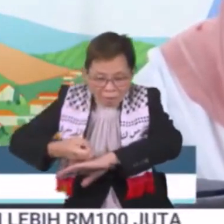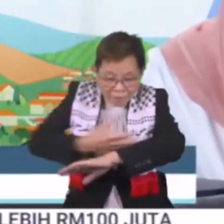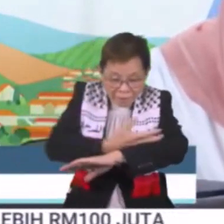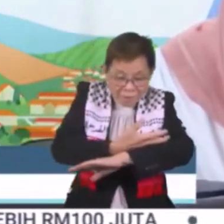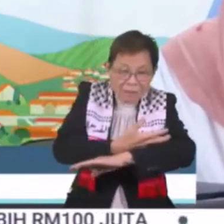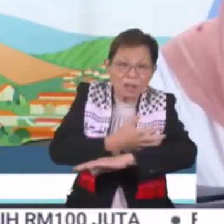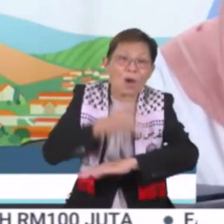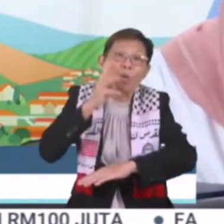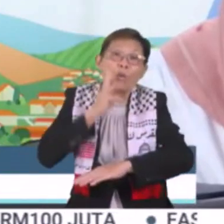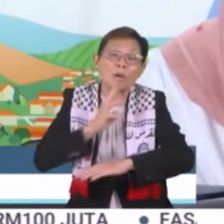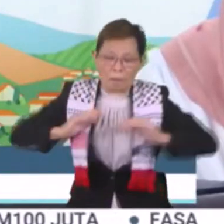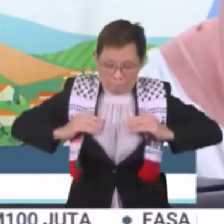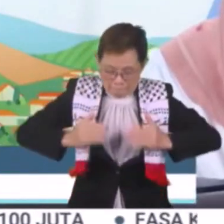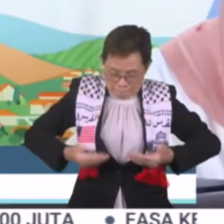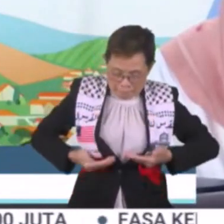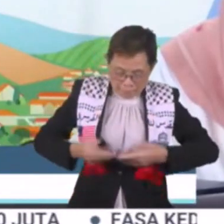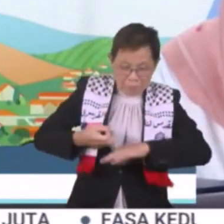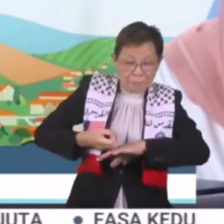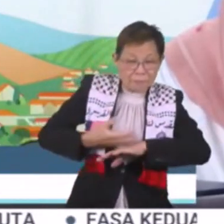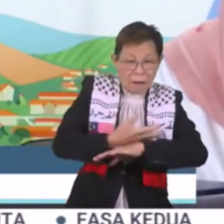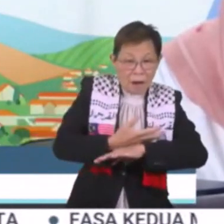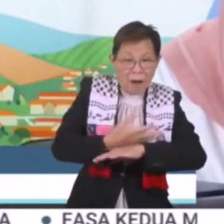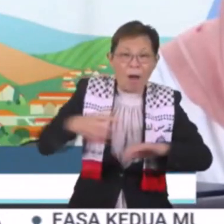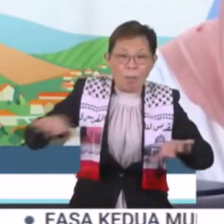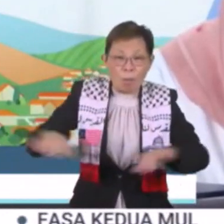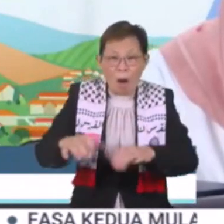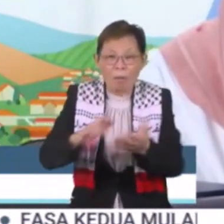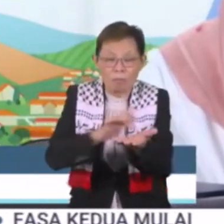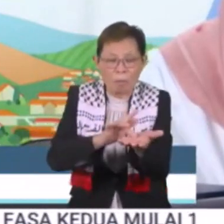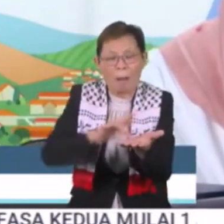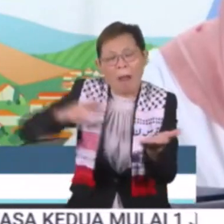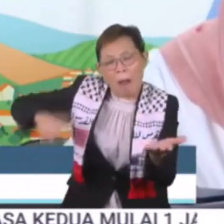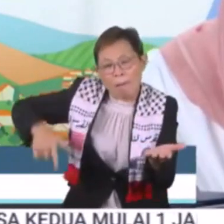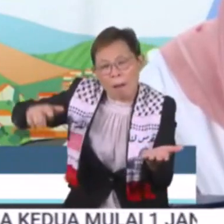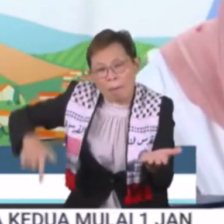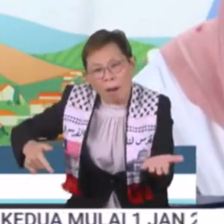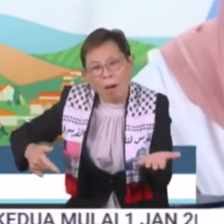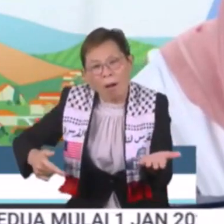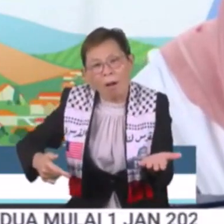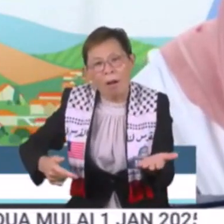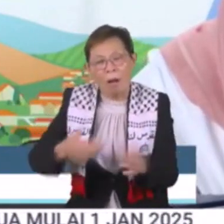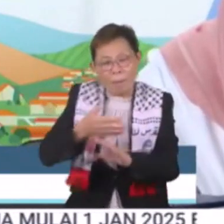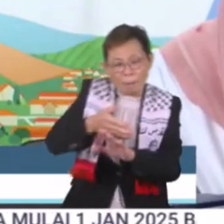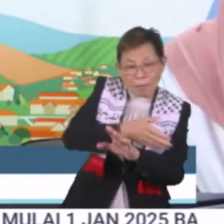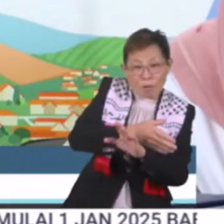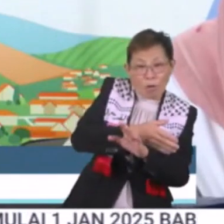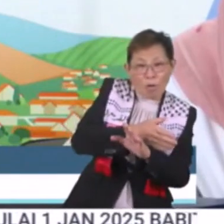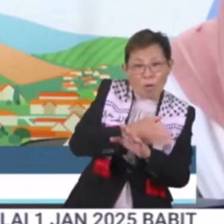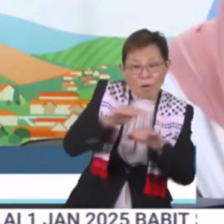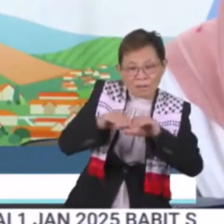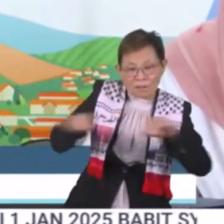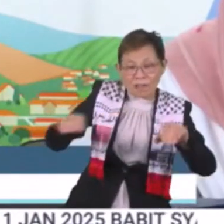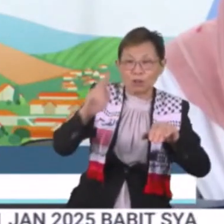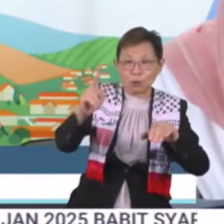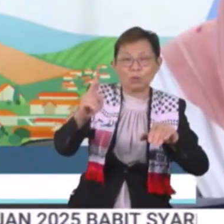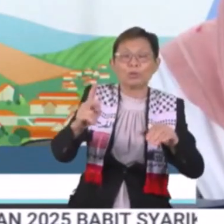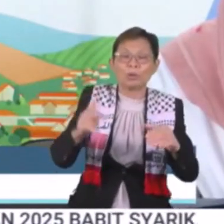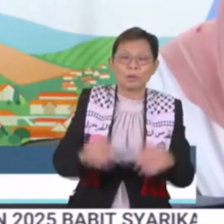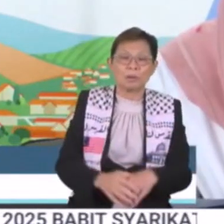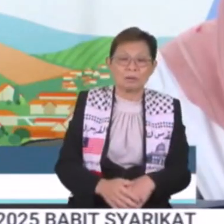lazimnya kalangan wanita, breast cancer datang membuat rawatan lambat. If you come before stage 2,